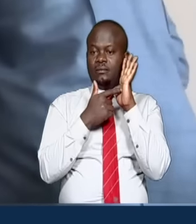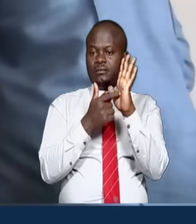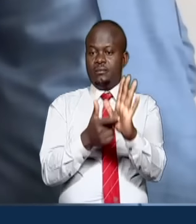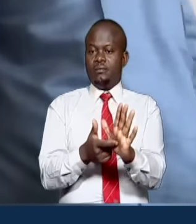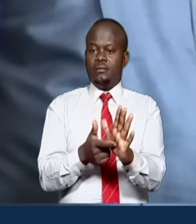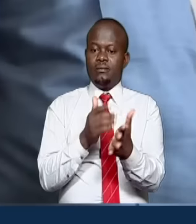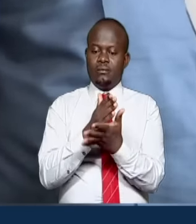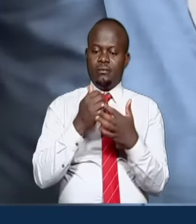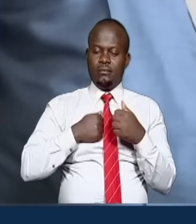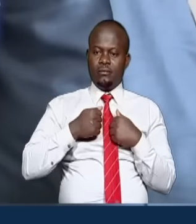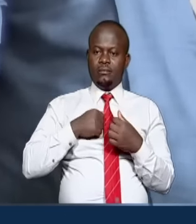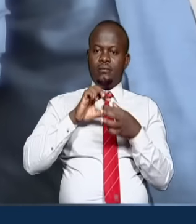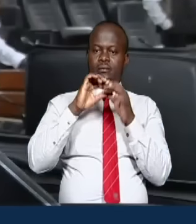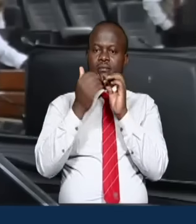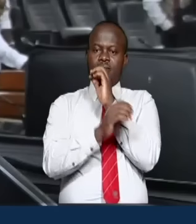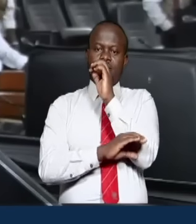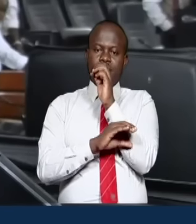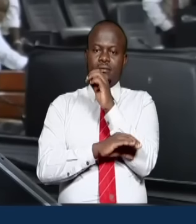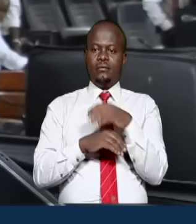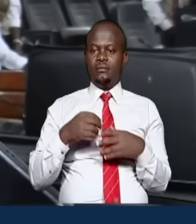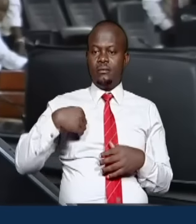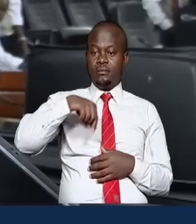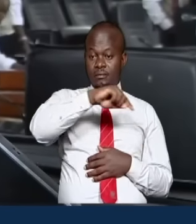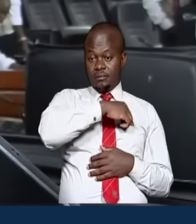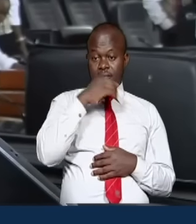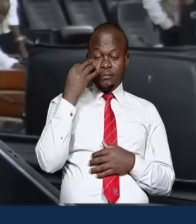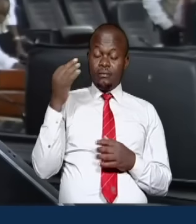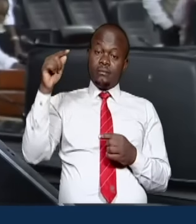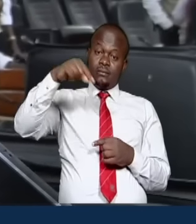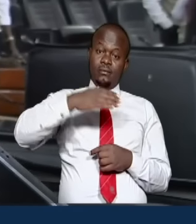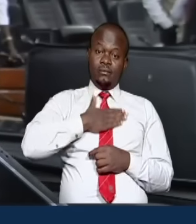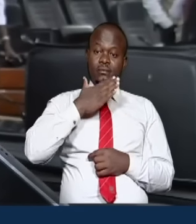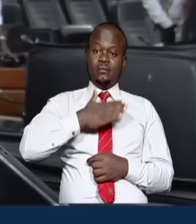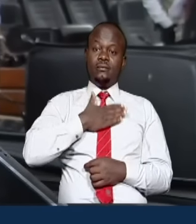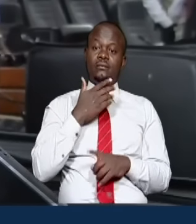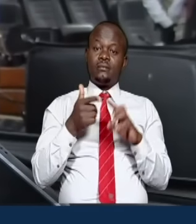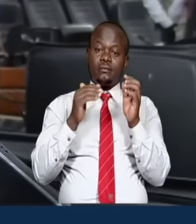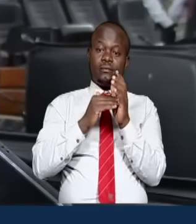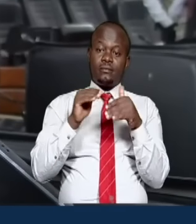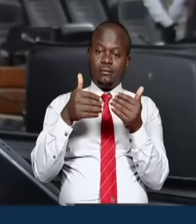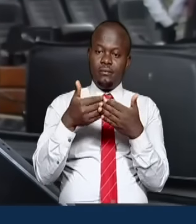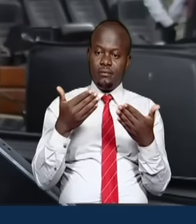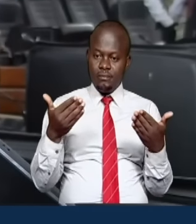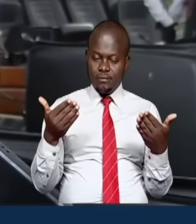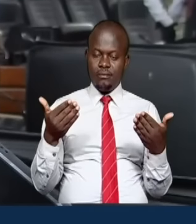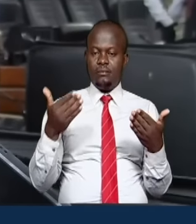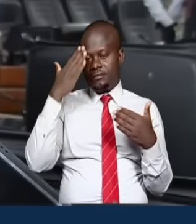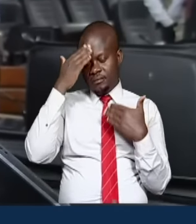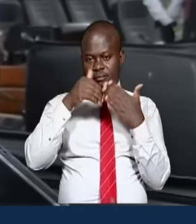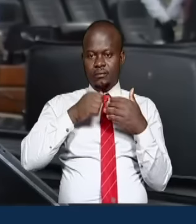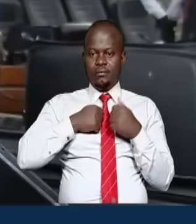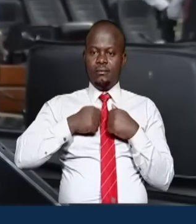kigaragaza ko u Rwanda rubanye neza n'amahanga. Twebwe rero iyo tubaje turishima, ariko nanone kuko u